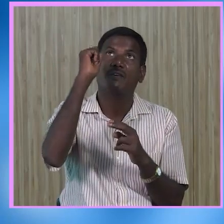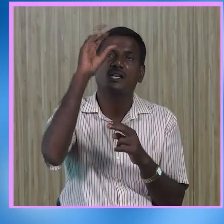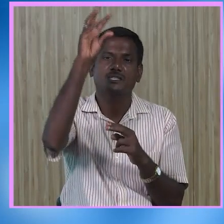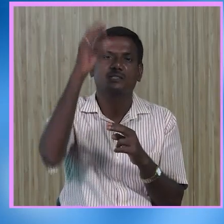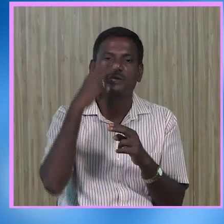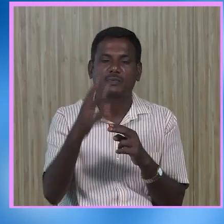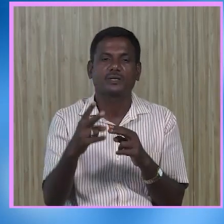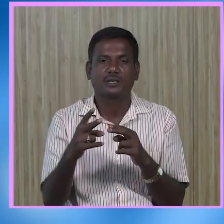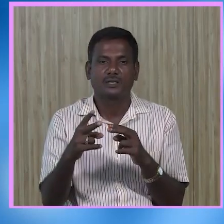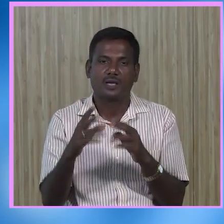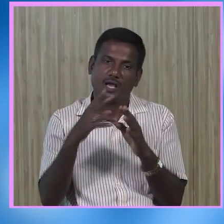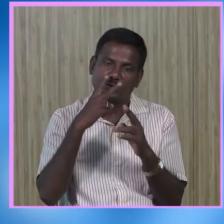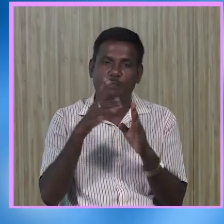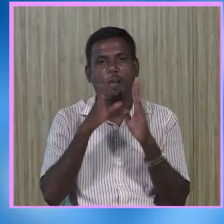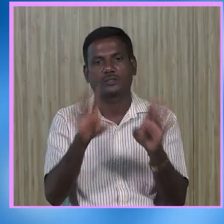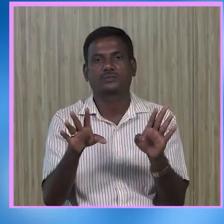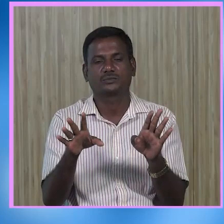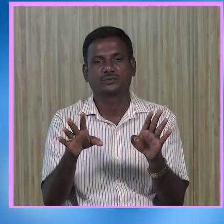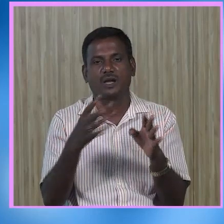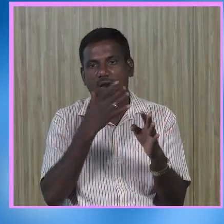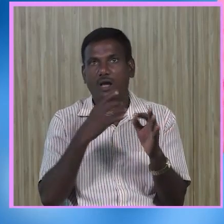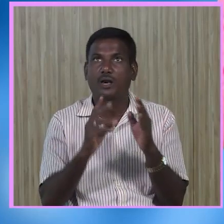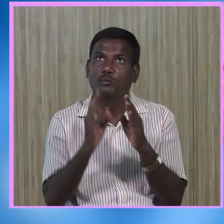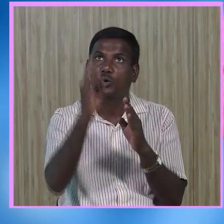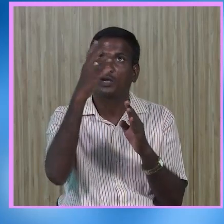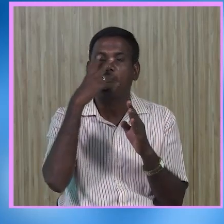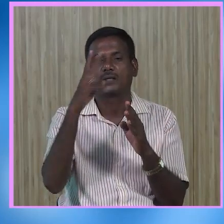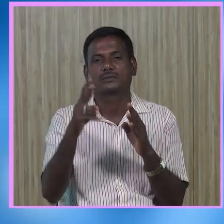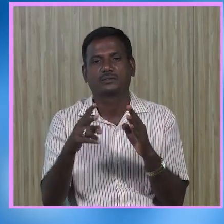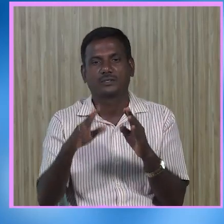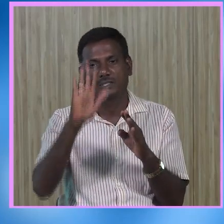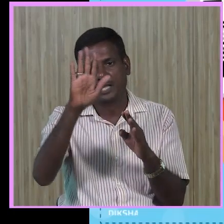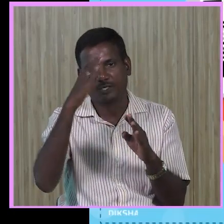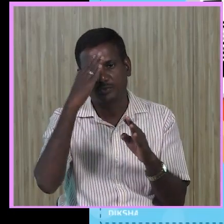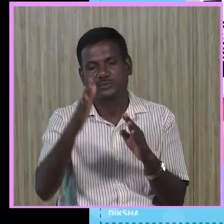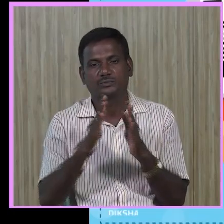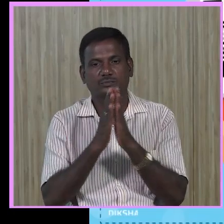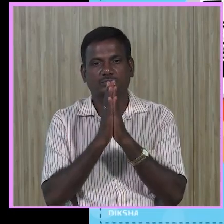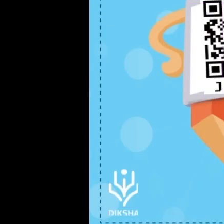செலுத்தப்படுகின்றன என்ற அந்த பகுதியையும் அழகான முறையில் பார்த்துருக்கோம். நன்றி.